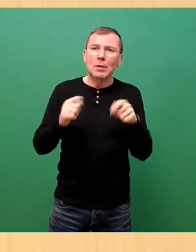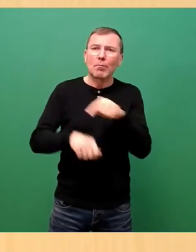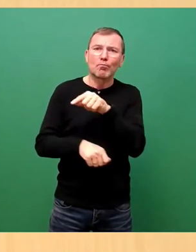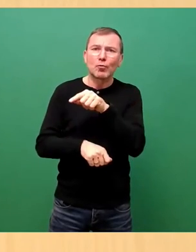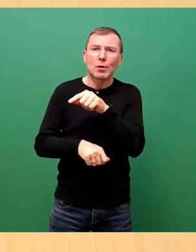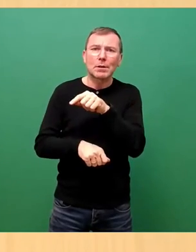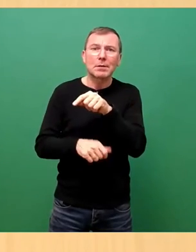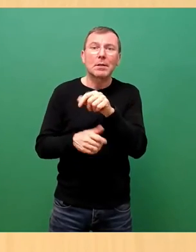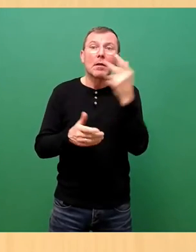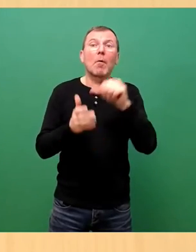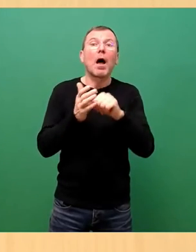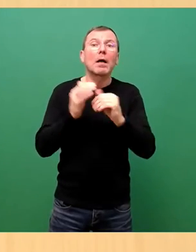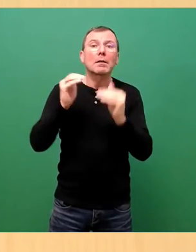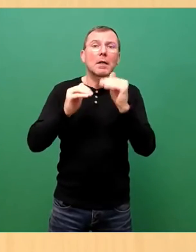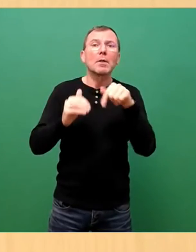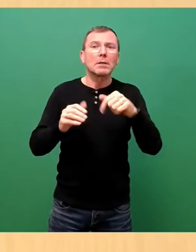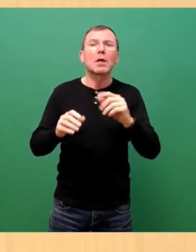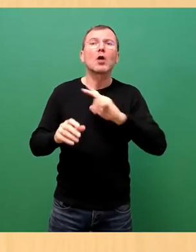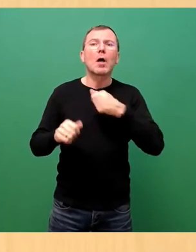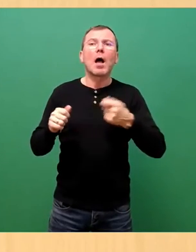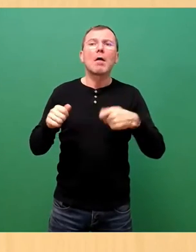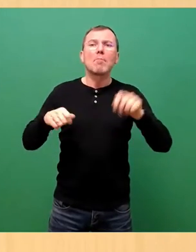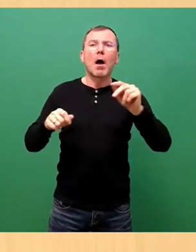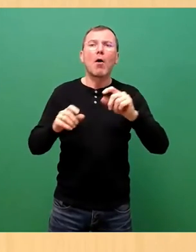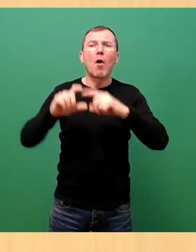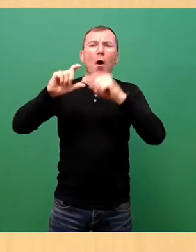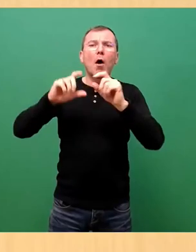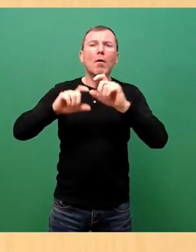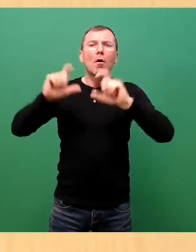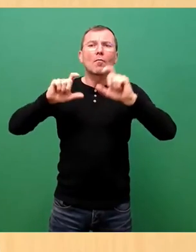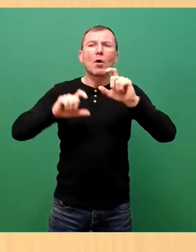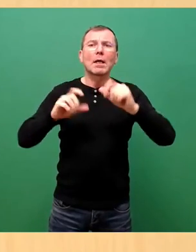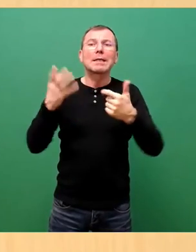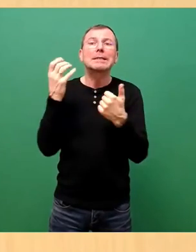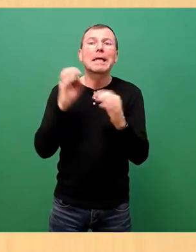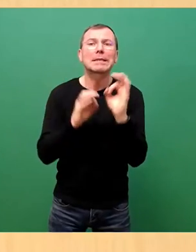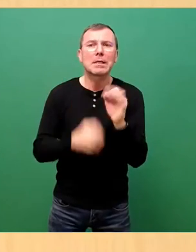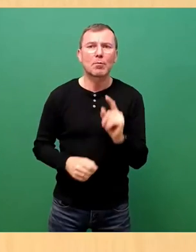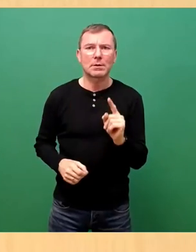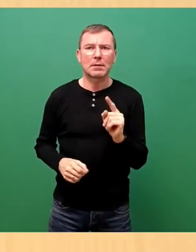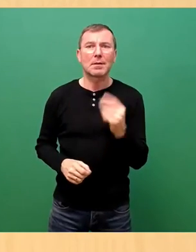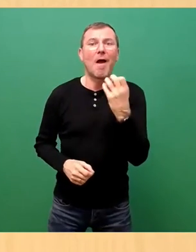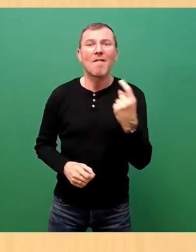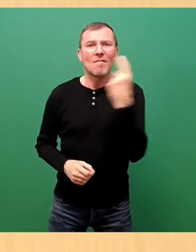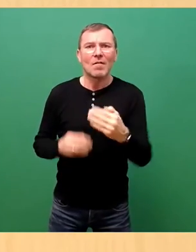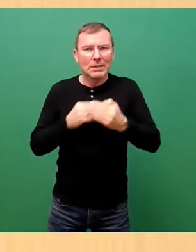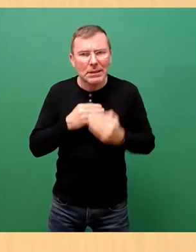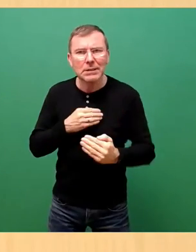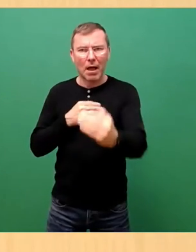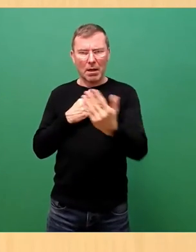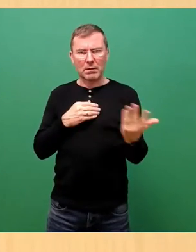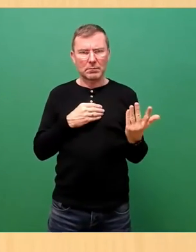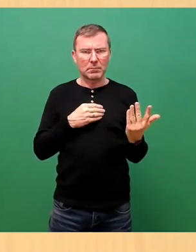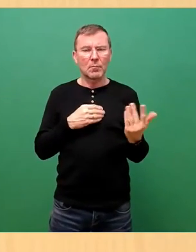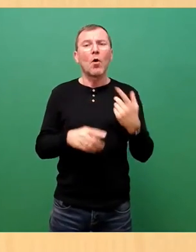eine Sozialbauquote von 60%. Dort gelten Bindungsfristen von 40 Jahren und zusätzlich müssen